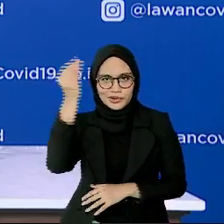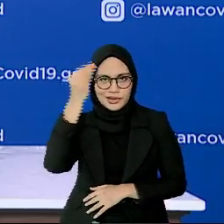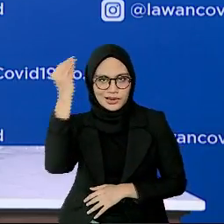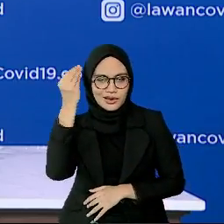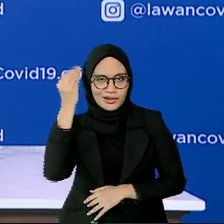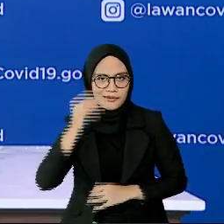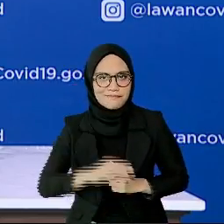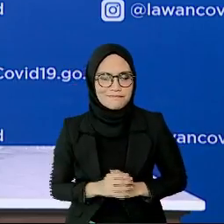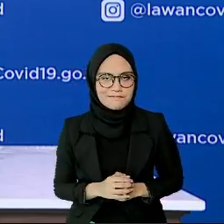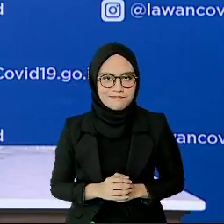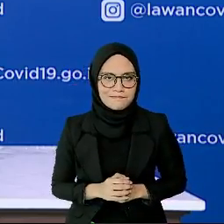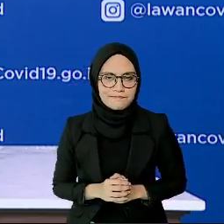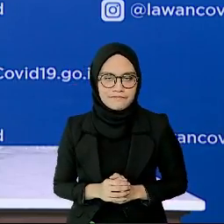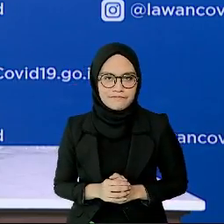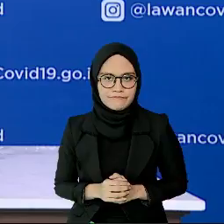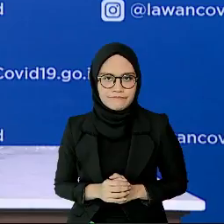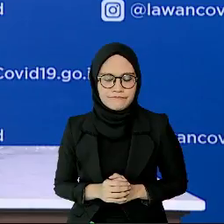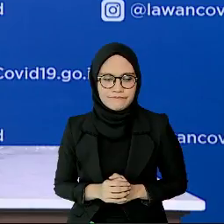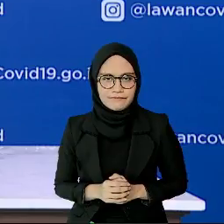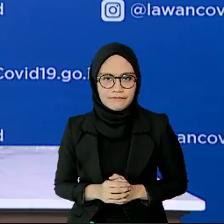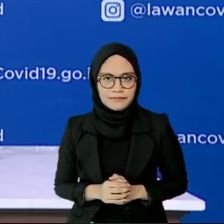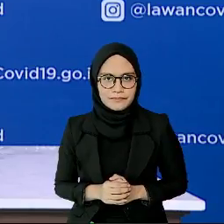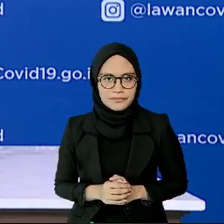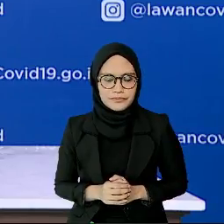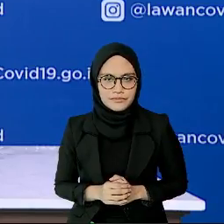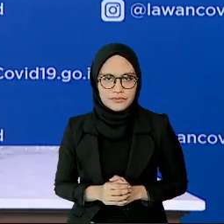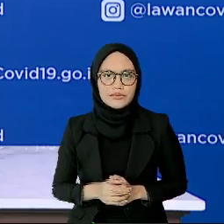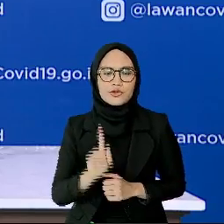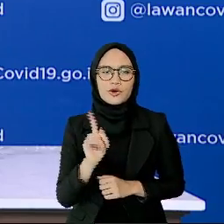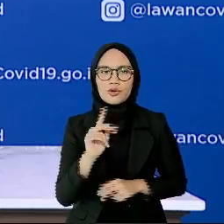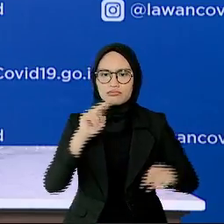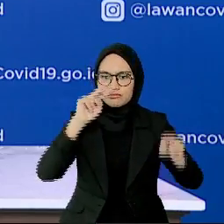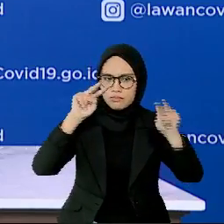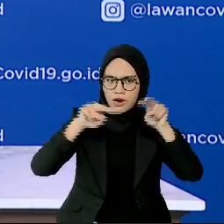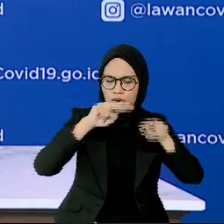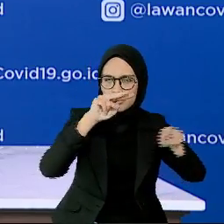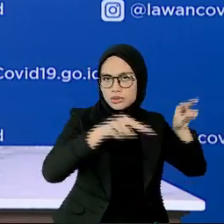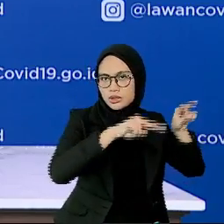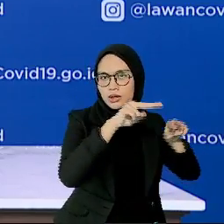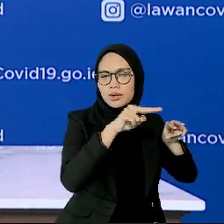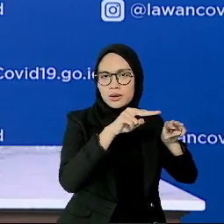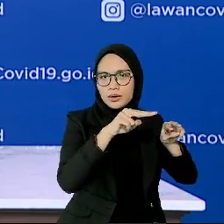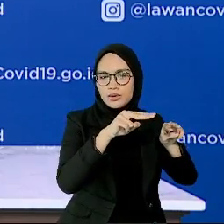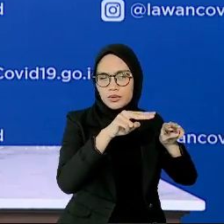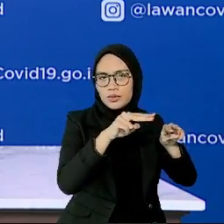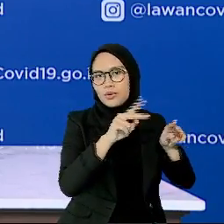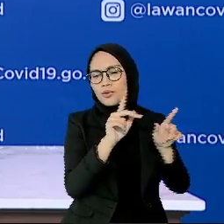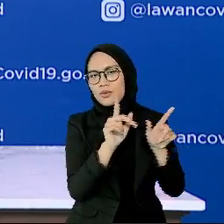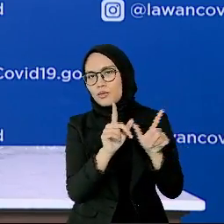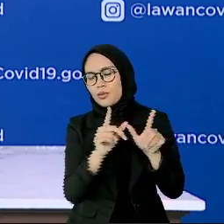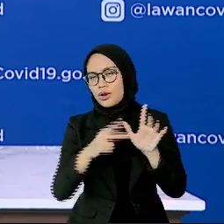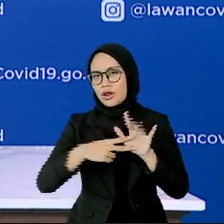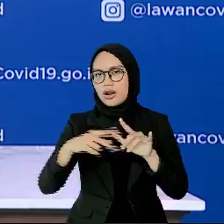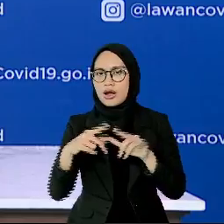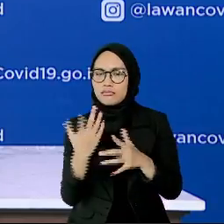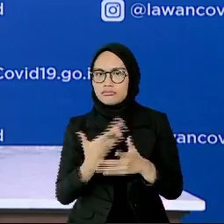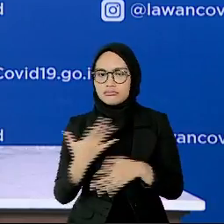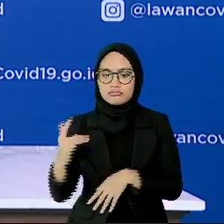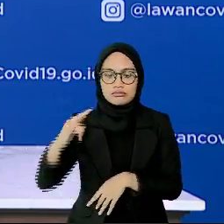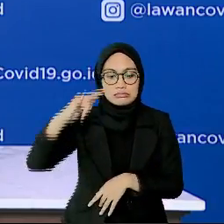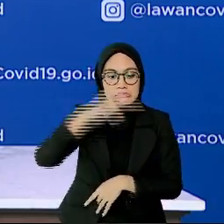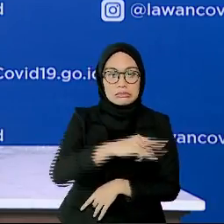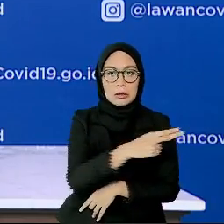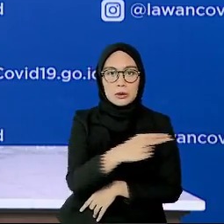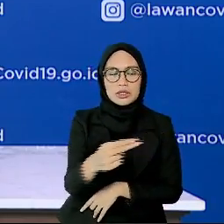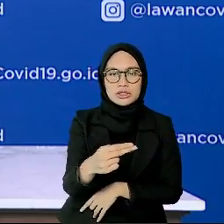asing. Sedangkan pengawasan mobilitas domestik wisatawan asing di Indonesia akan menjadi tanggung jawab